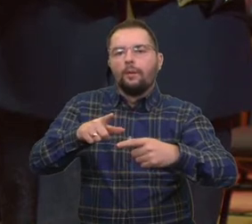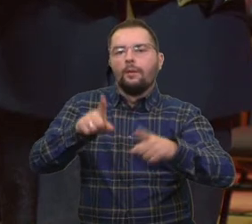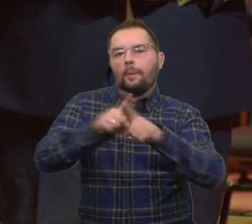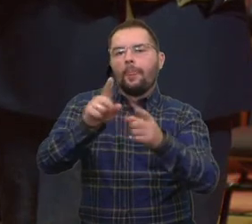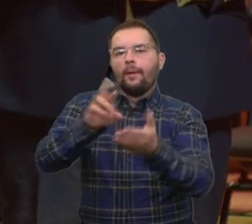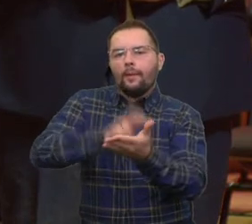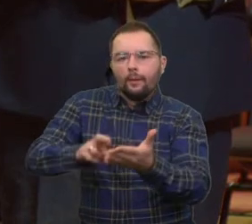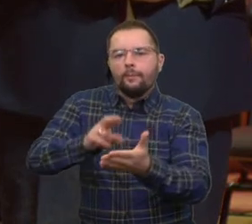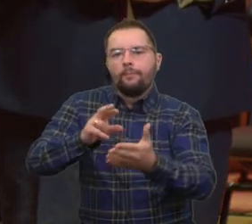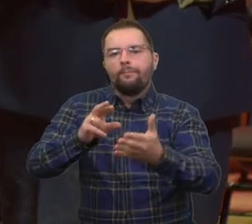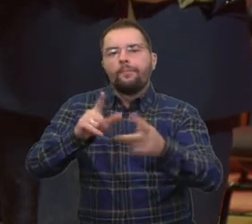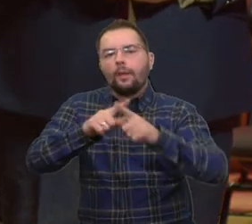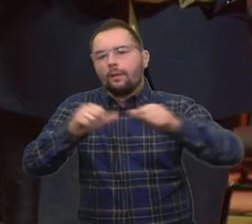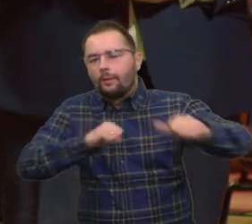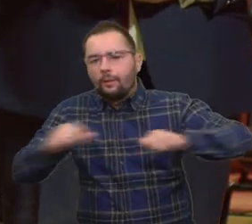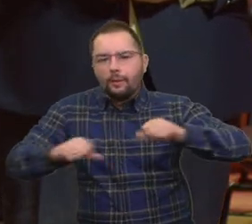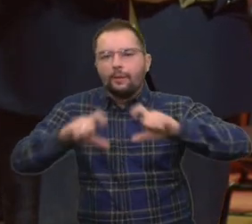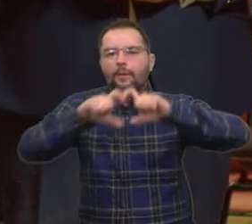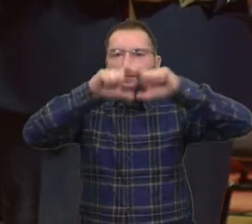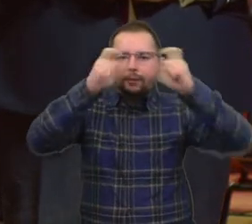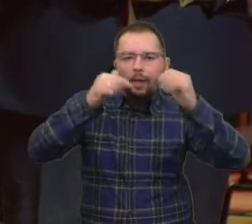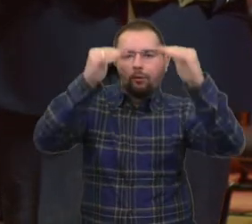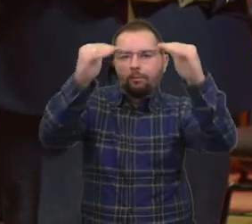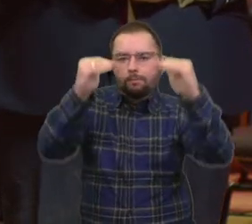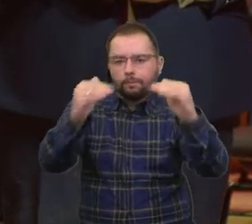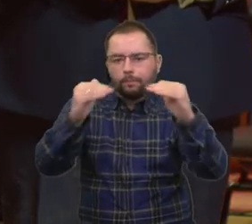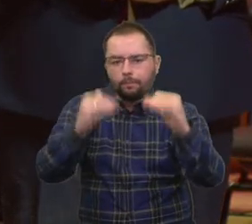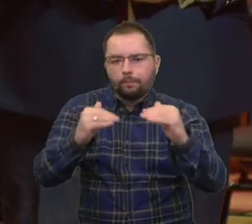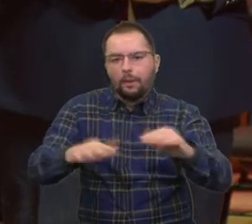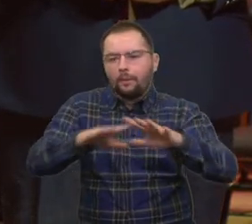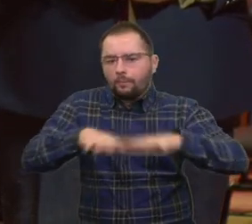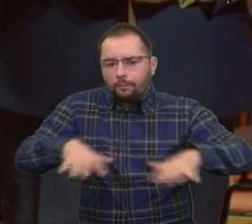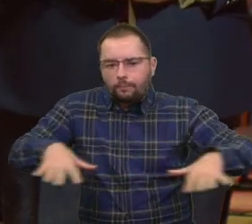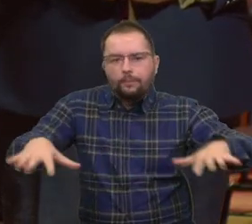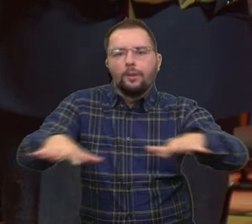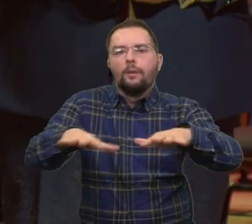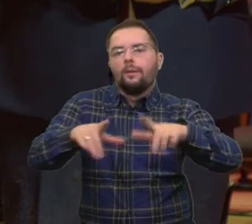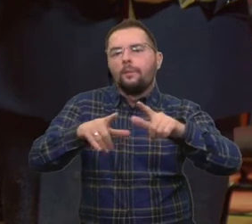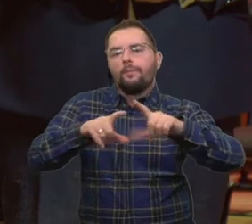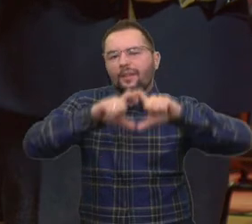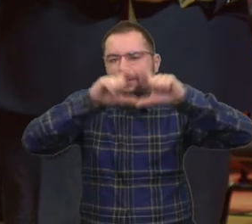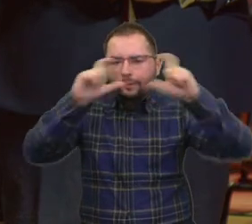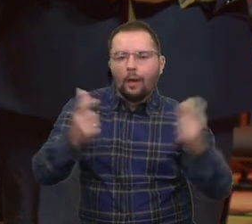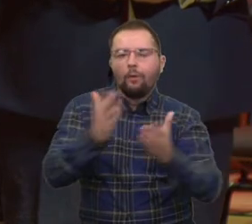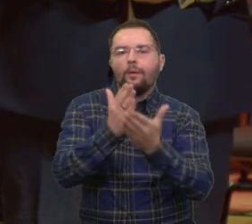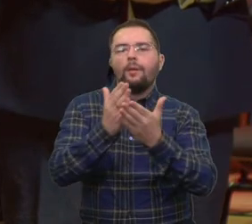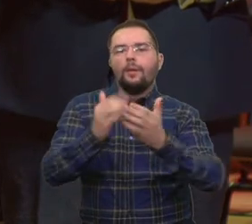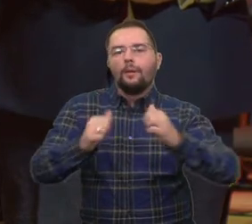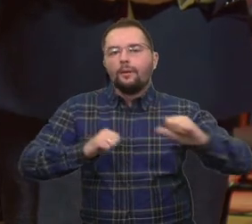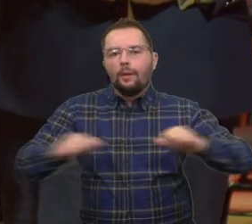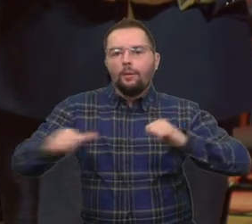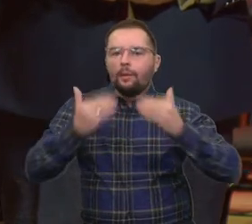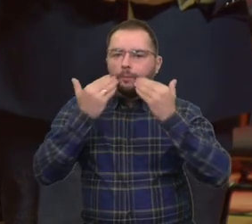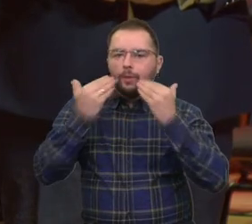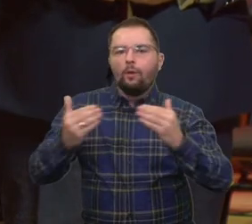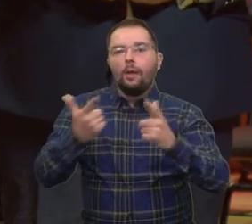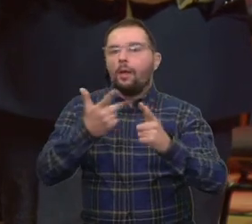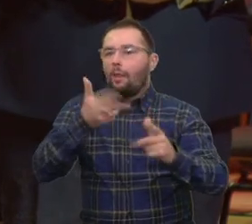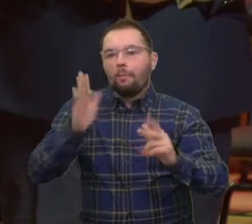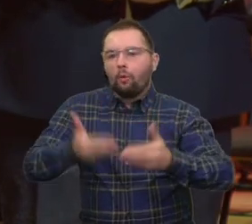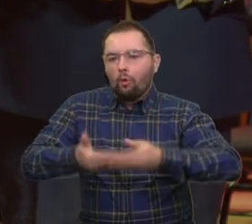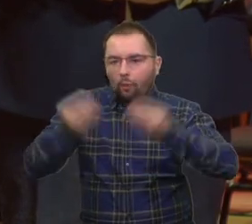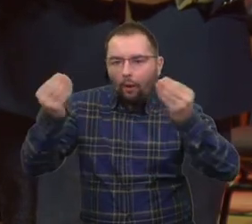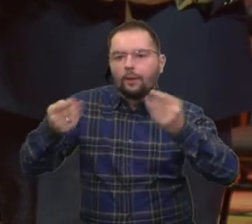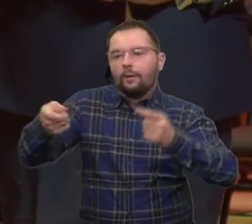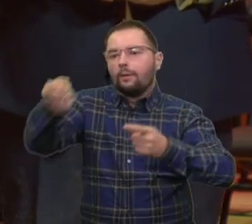wojewódzkimi, wsparci samorządowcami wszystkiego szczebla, bo to wszystkim trzeba podziękować. Ten samorząd wojewódzki nie rozwinąłby się, gdyby nie właśnie